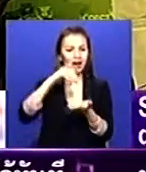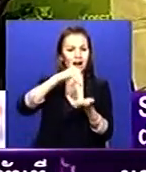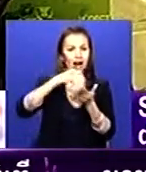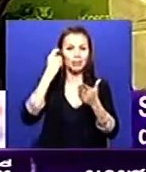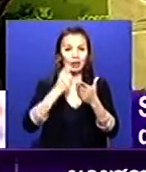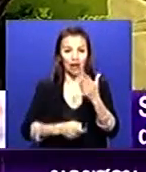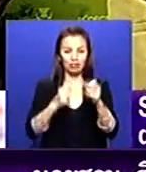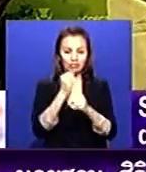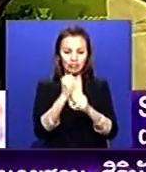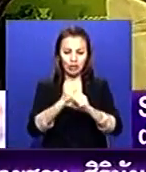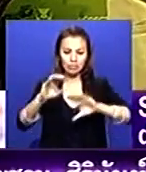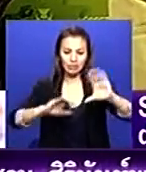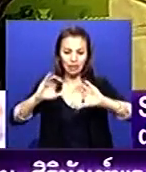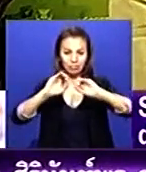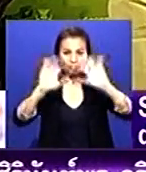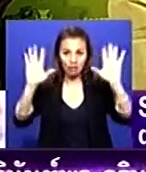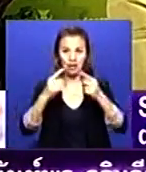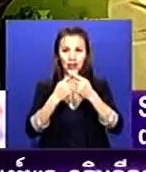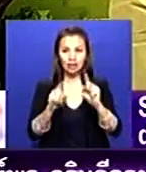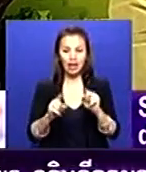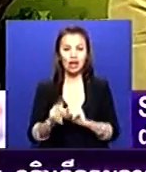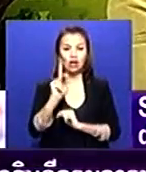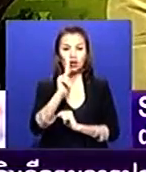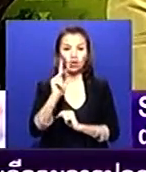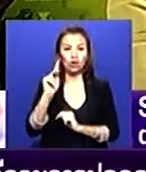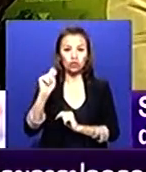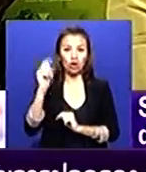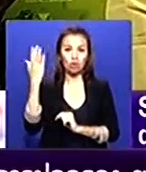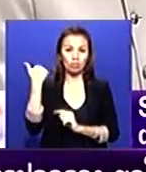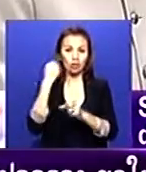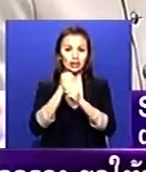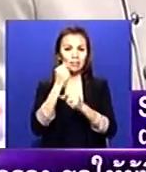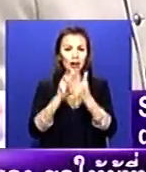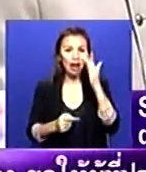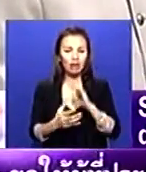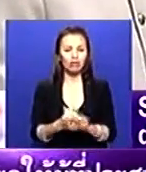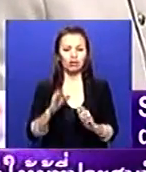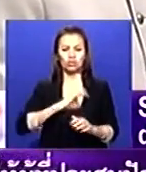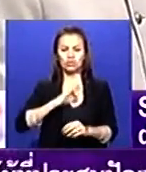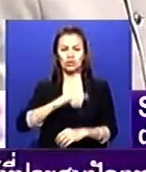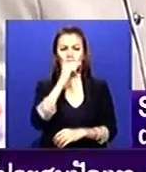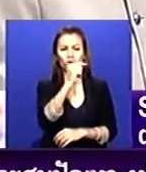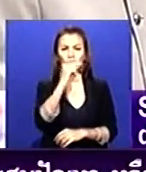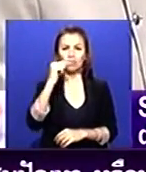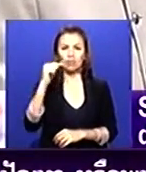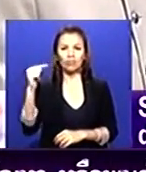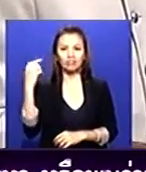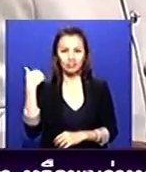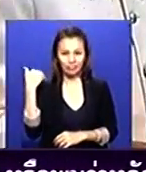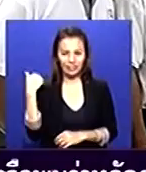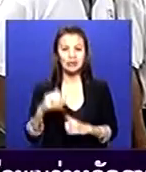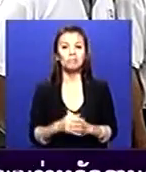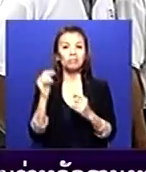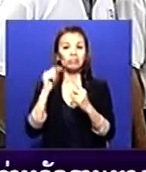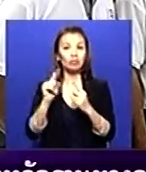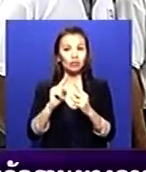ร่งใสบริสุทธิ์ยุติธรรมแต่การทำงานของกกต.ที่ผ่านมากลับมีภาพลบปรากฏตามสื่อด้านนายสุขุม